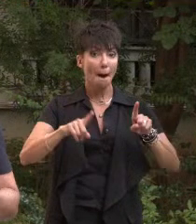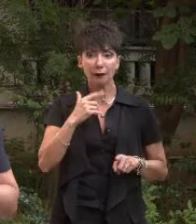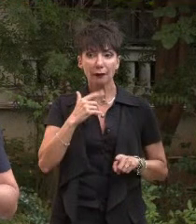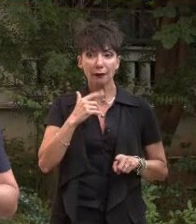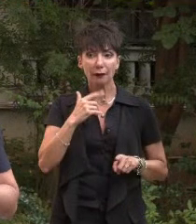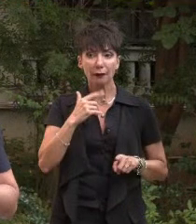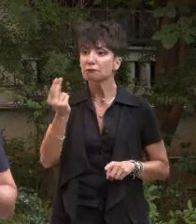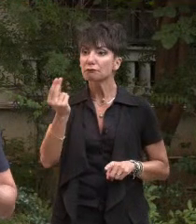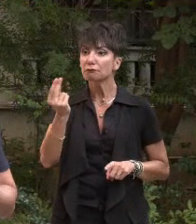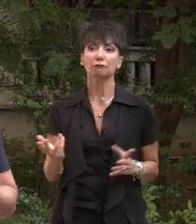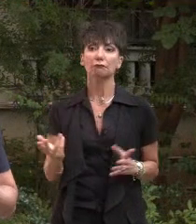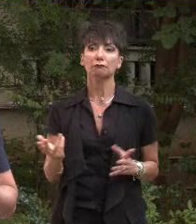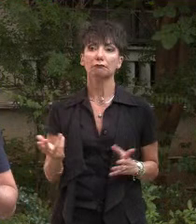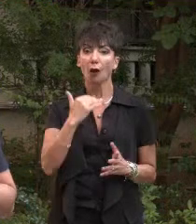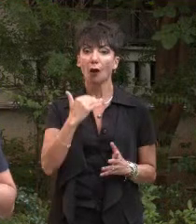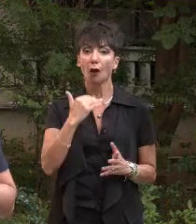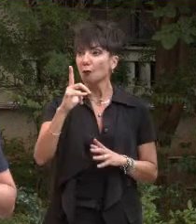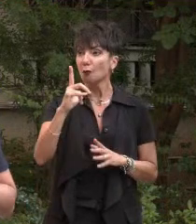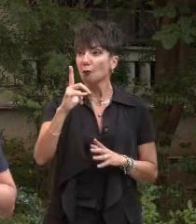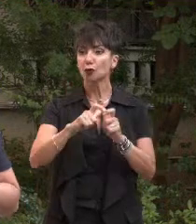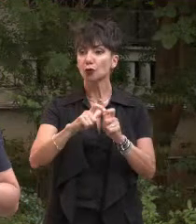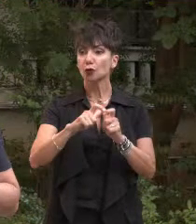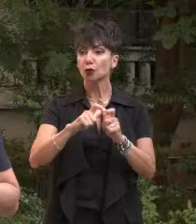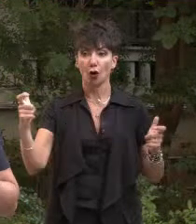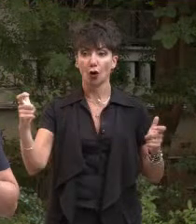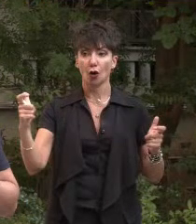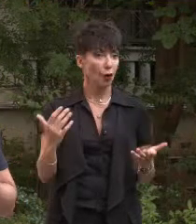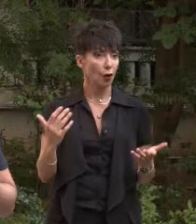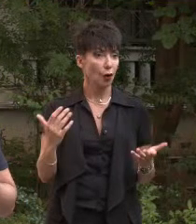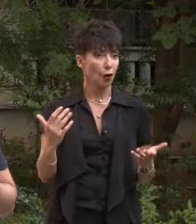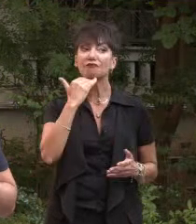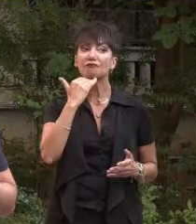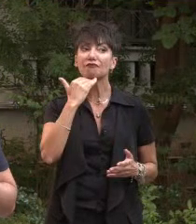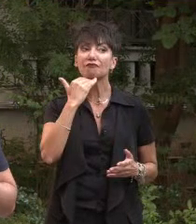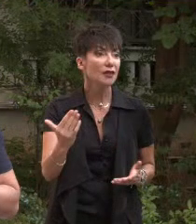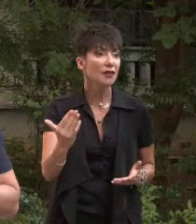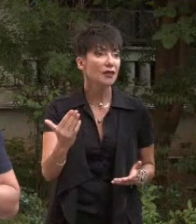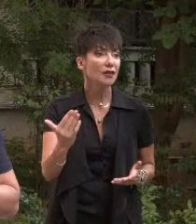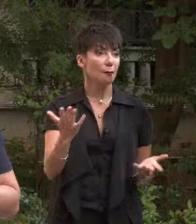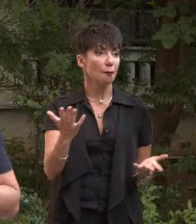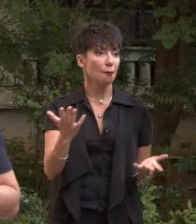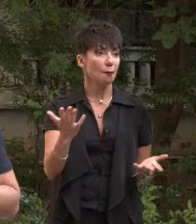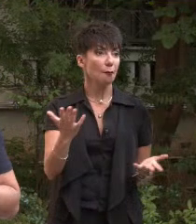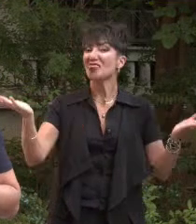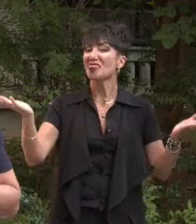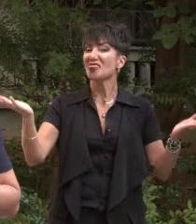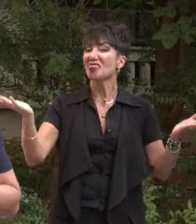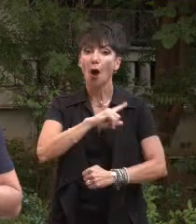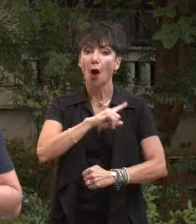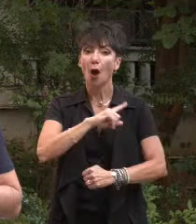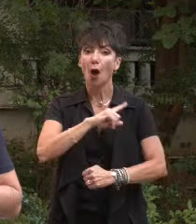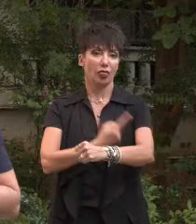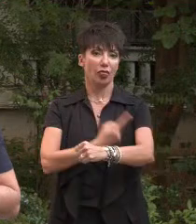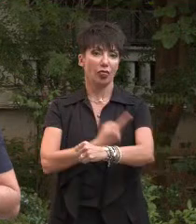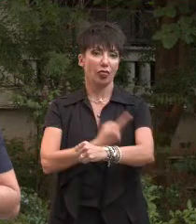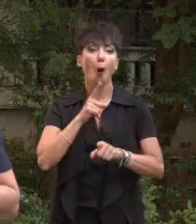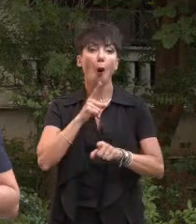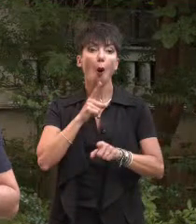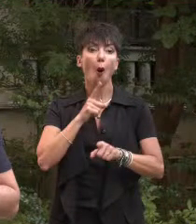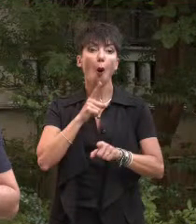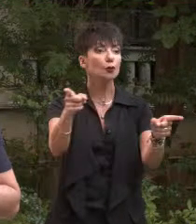ζωγραφίσουν, που δεν είχαν τη δυνατότητα να πάνε στο σχολείο, που δεν είχαν τη δυνατότητα και δεν θα έχουν τη δυνατότητα που είχατε